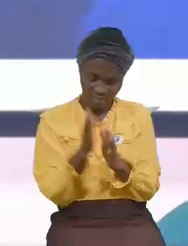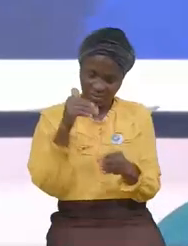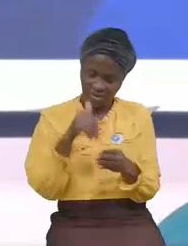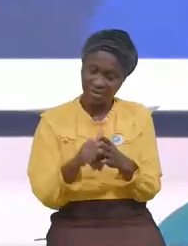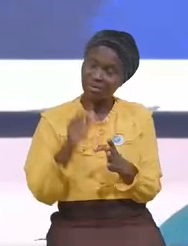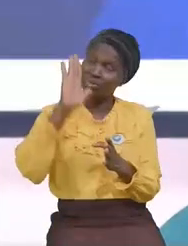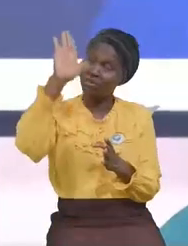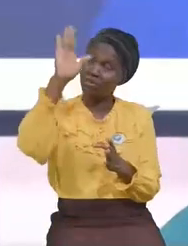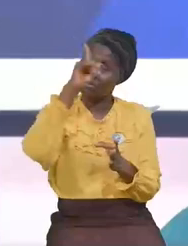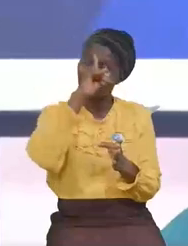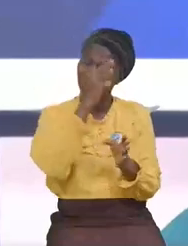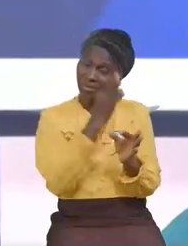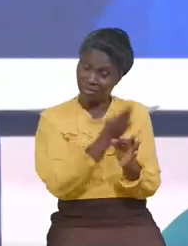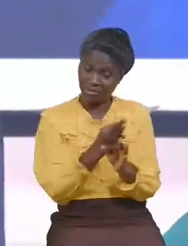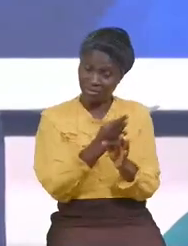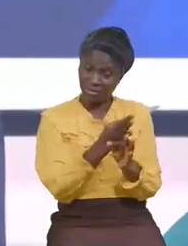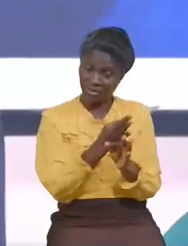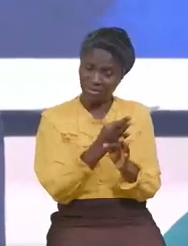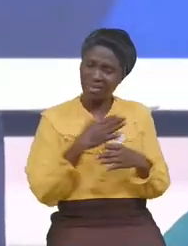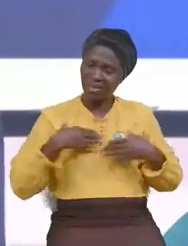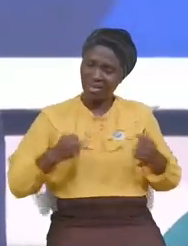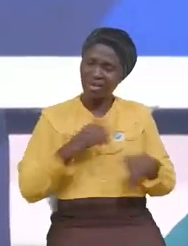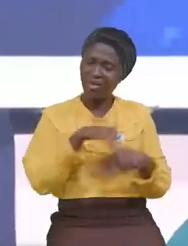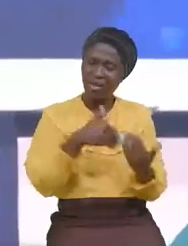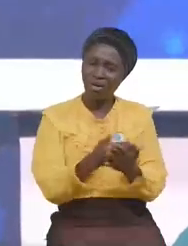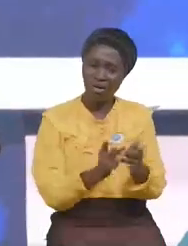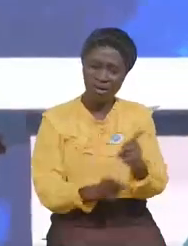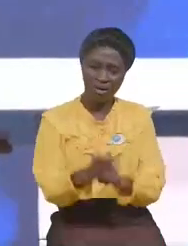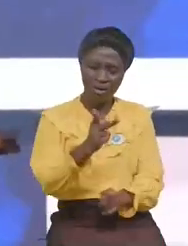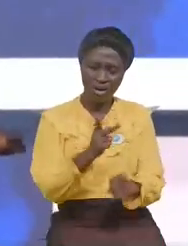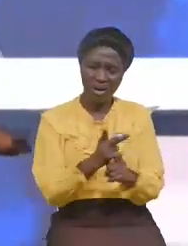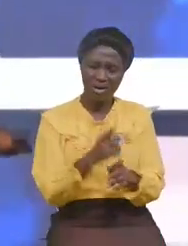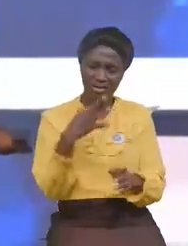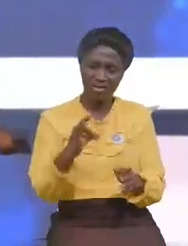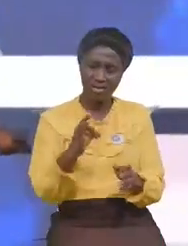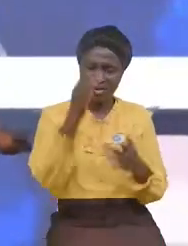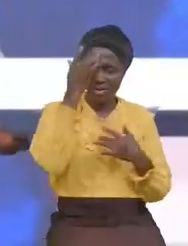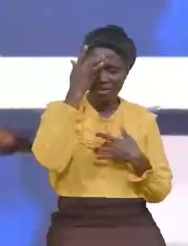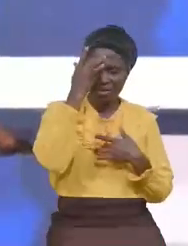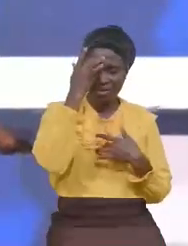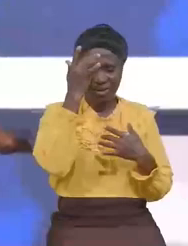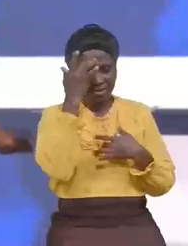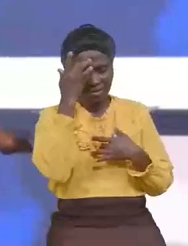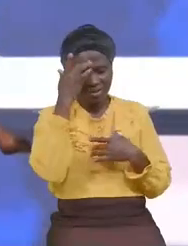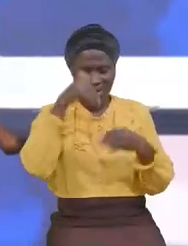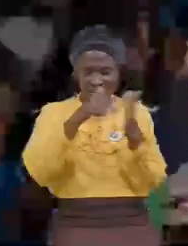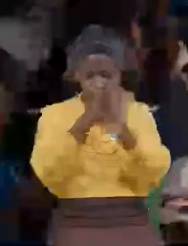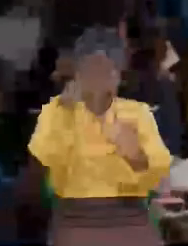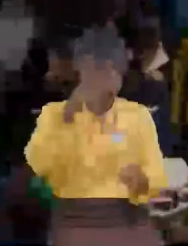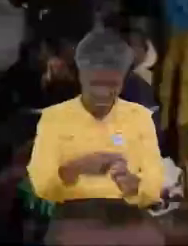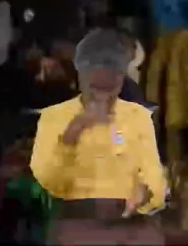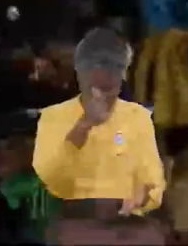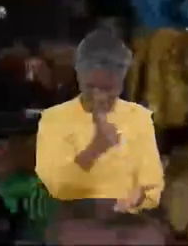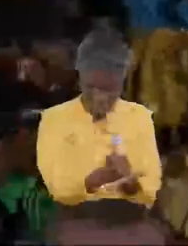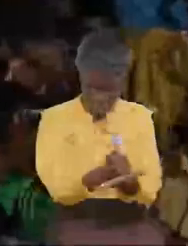Dans ta fidélité, guéris toute espèce de maladie, tout genre